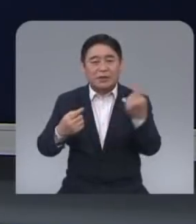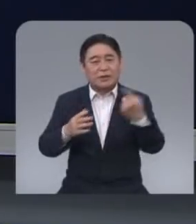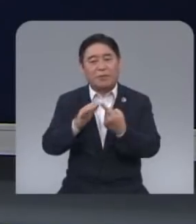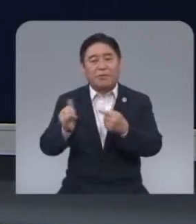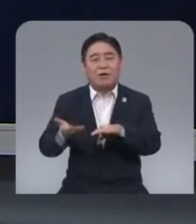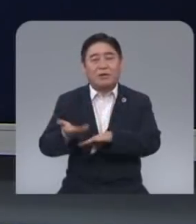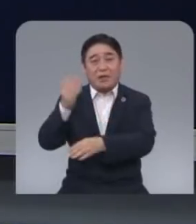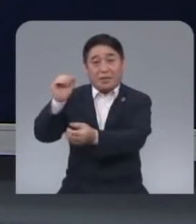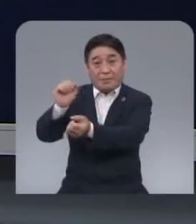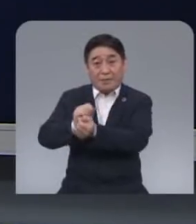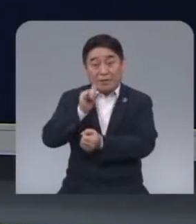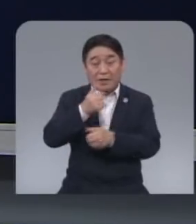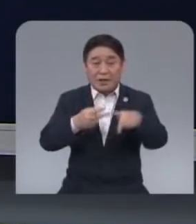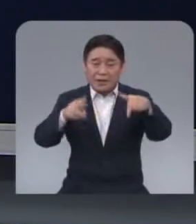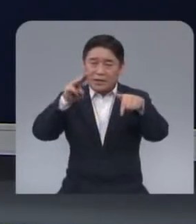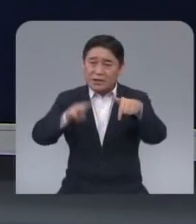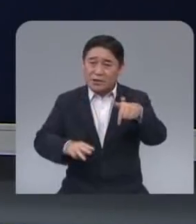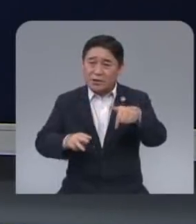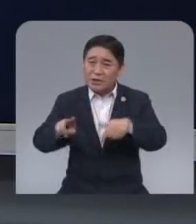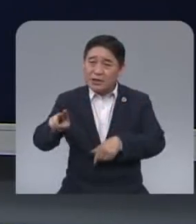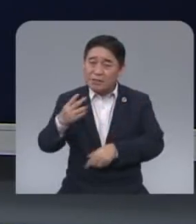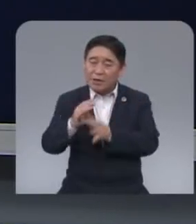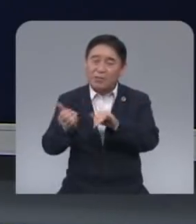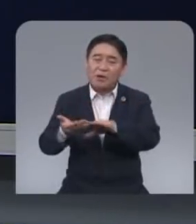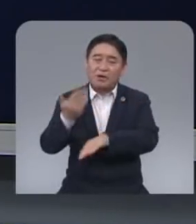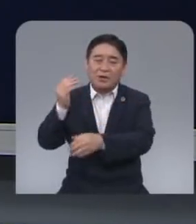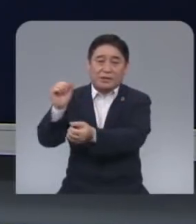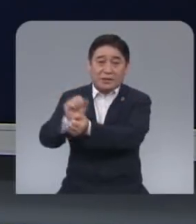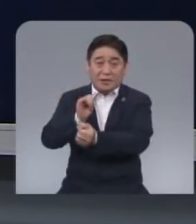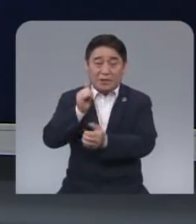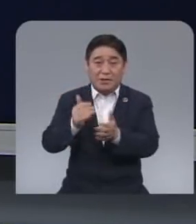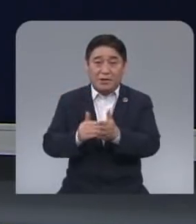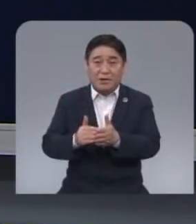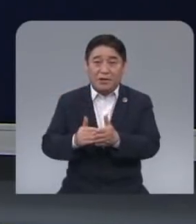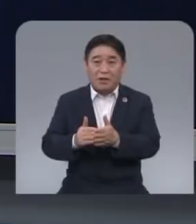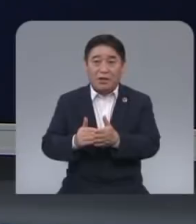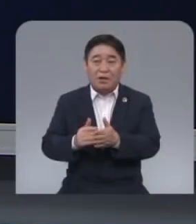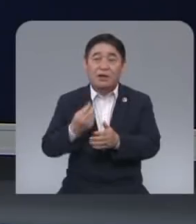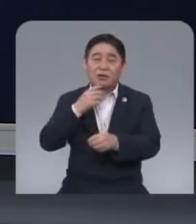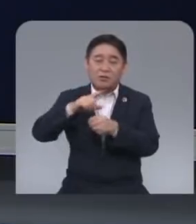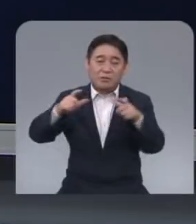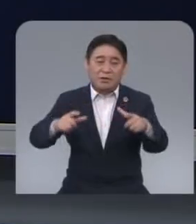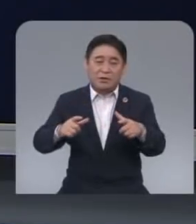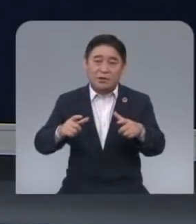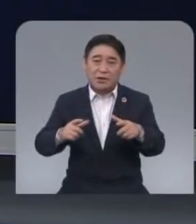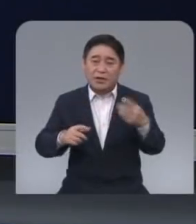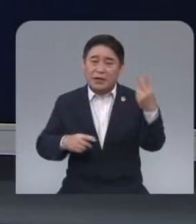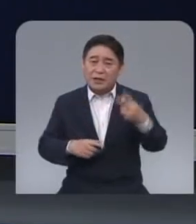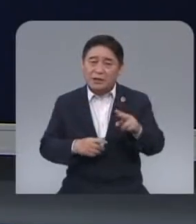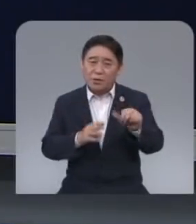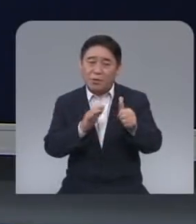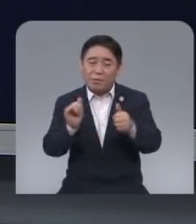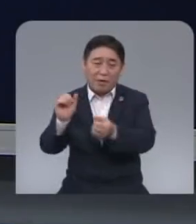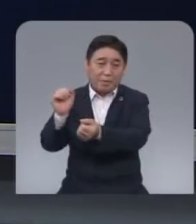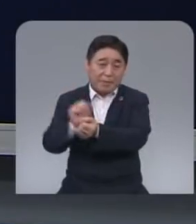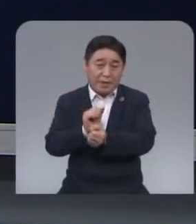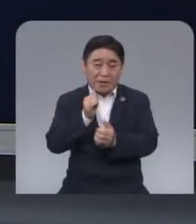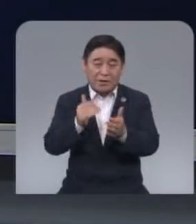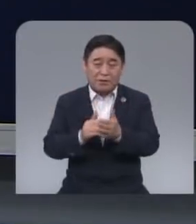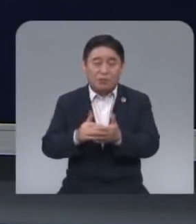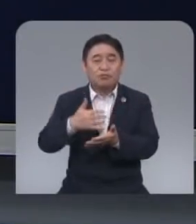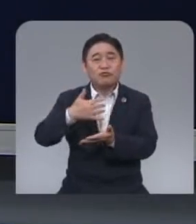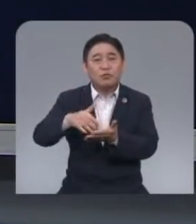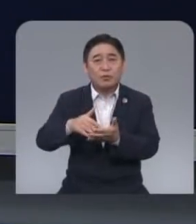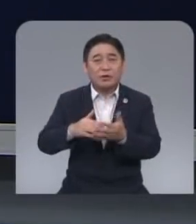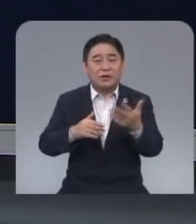확진자가 나왔습니다. 인천도 200명 넘는 확진자가 나왔습니다. 수도권 지역 확진자만 2,500명 정도 나왔고 비율로 따져봤을